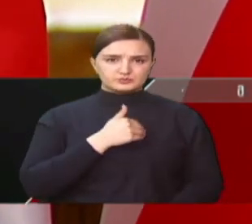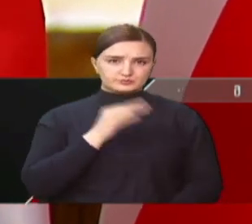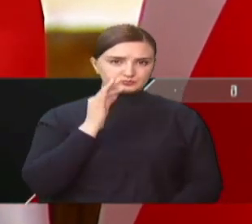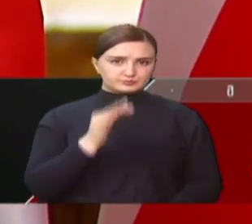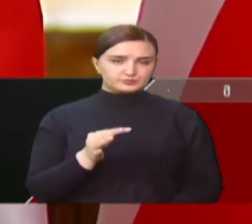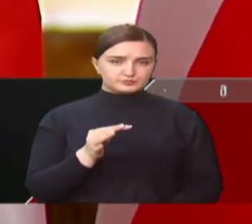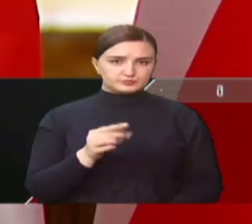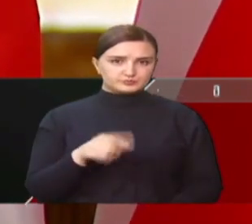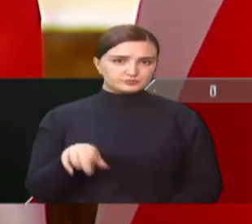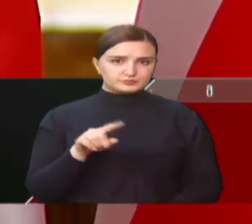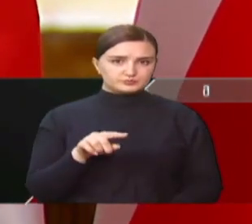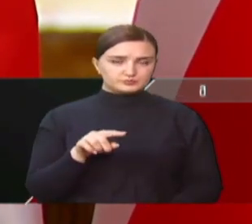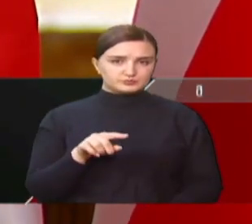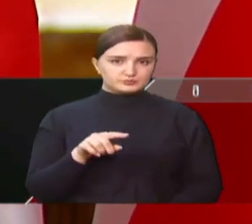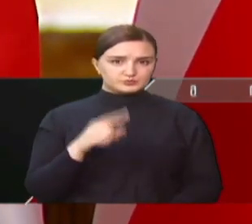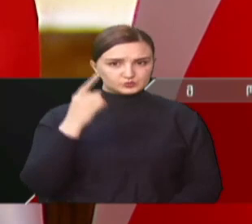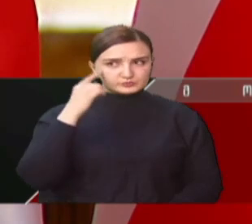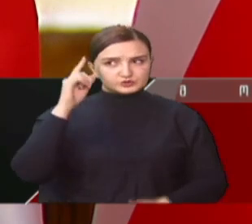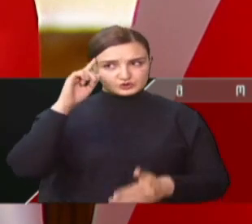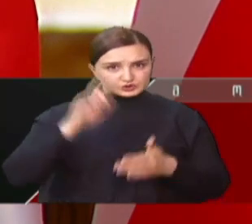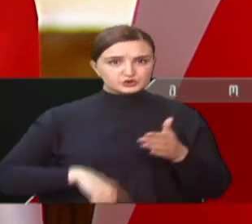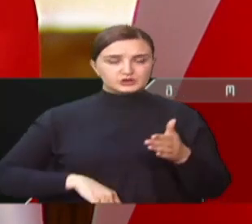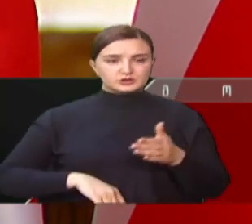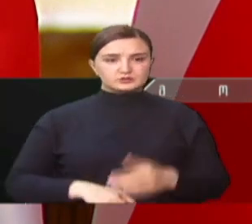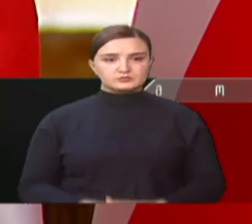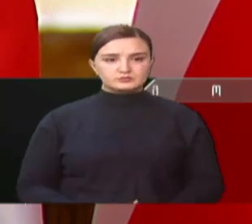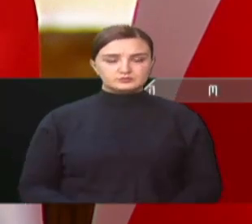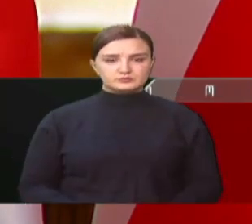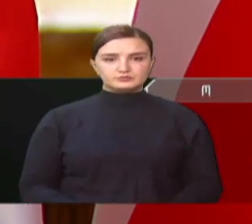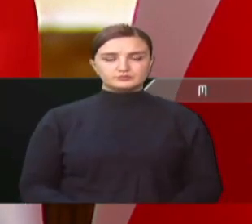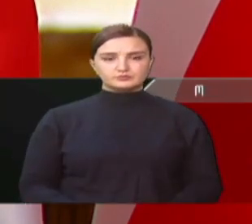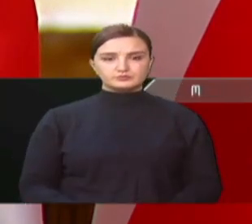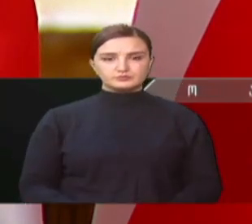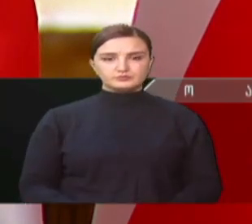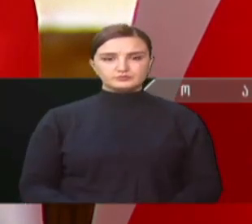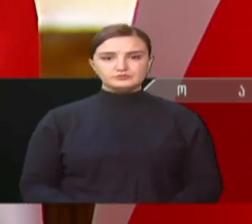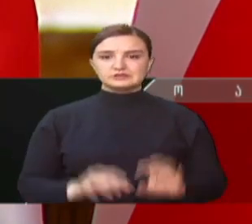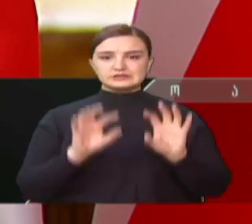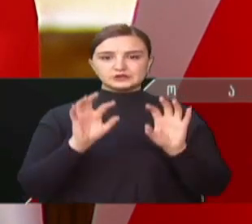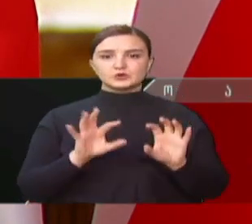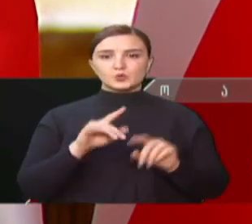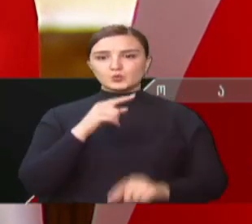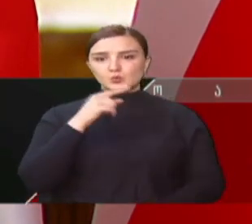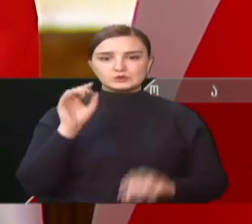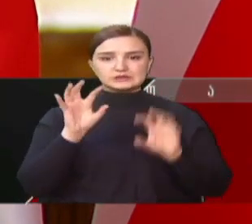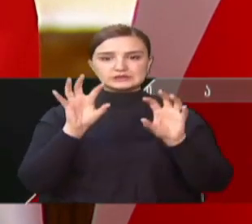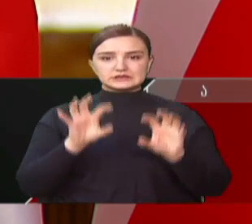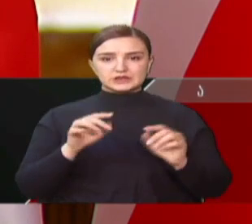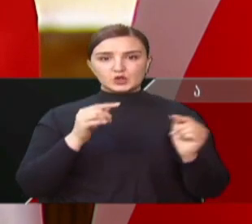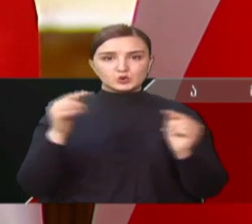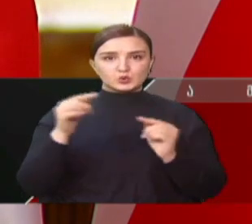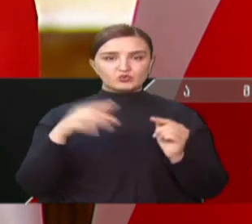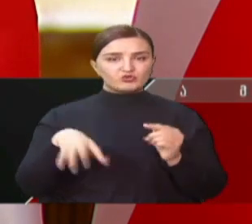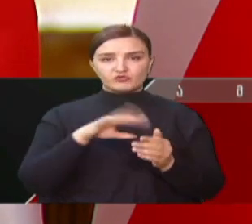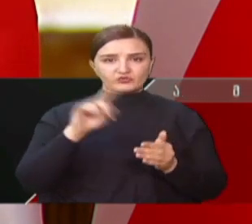Romlepsat gulțărpelat, gerodat, რომ ისინი რაღაც ესეთი კანონი ხო არ არსებობდა, რაღაც რუსულ კანონს აპროტესტებდნენ.